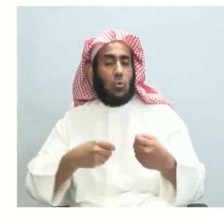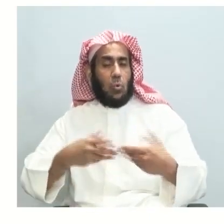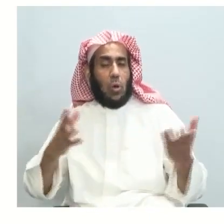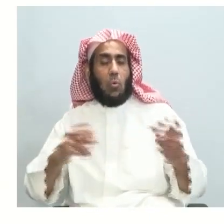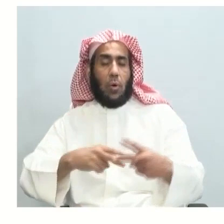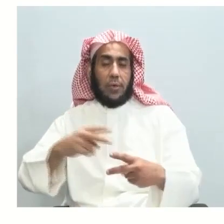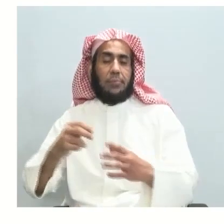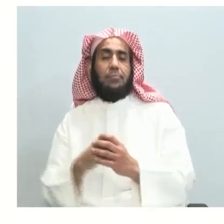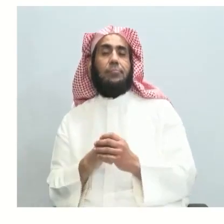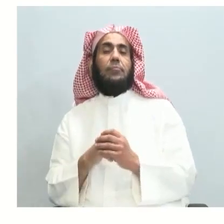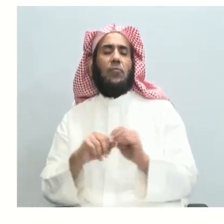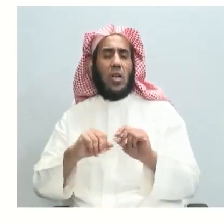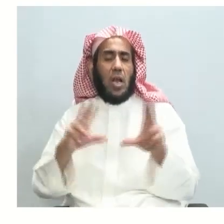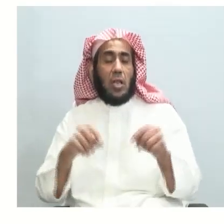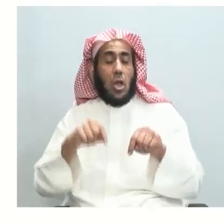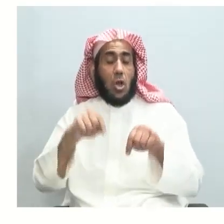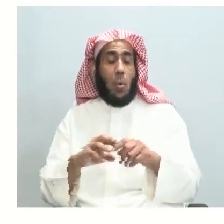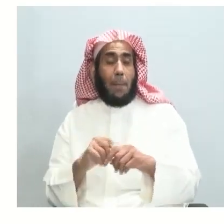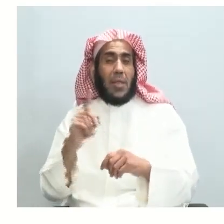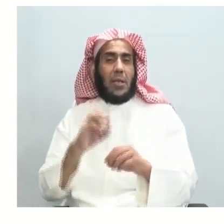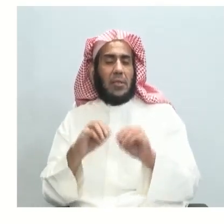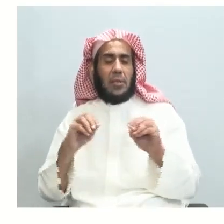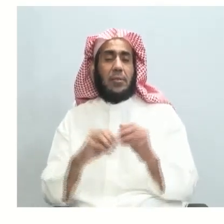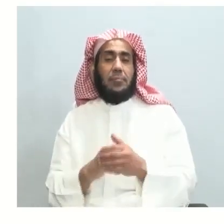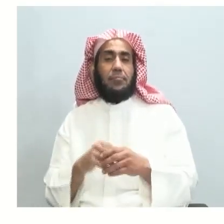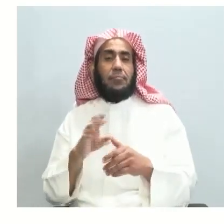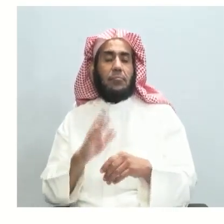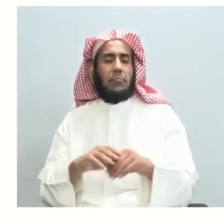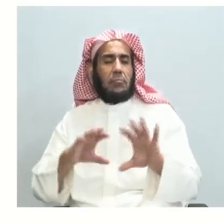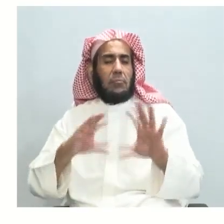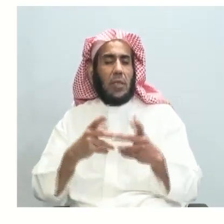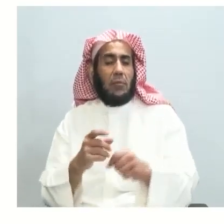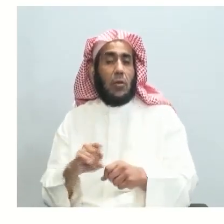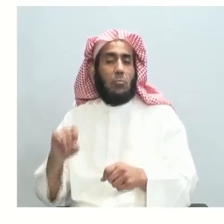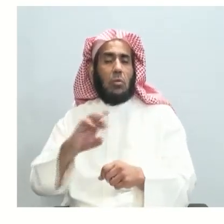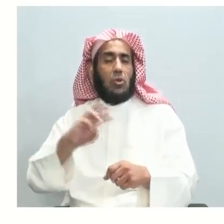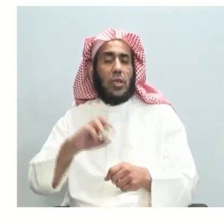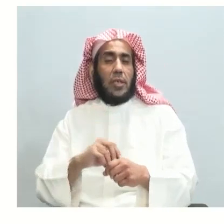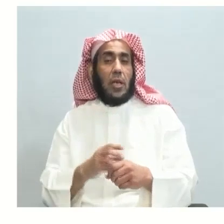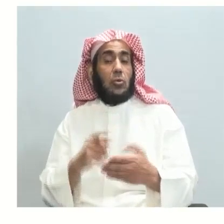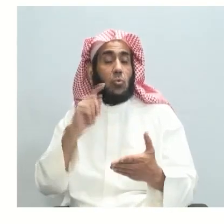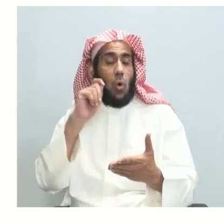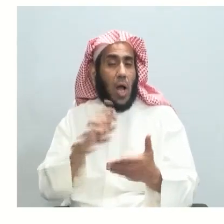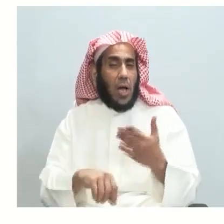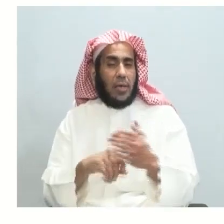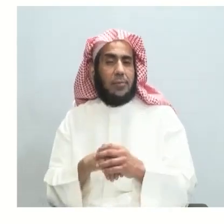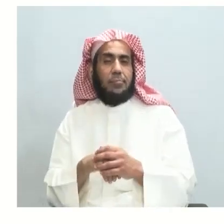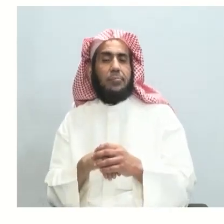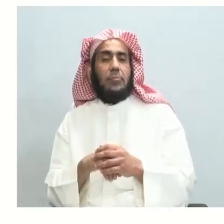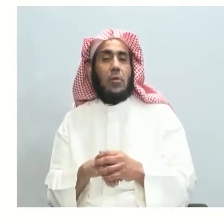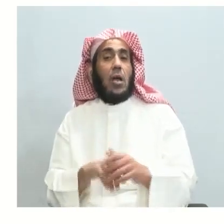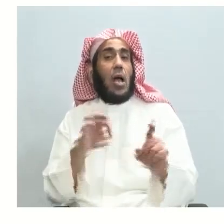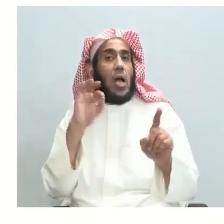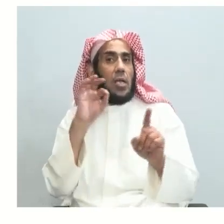وهكذا اليوم باذن الله سنتحدث عن كيف للمنظمه ان تحقق